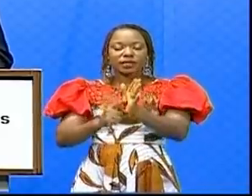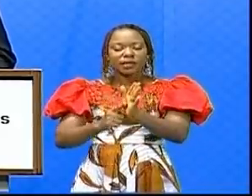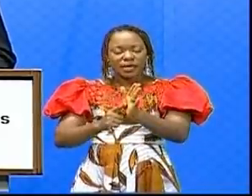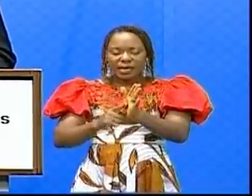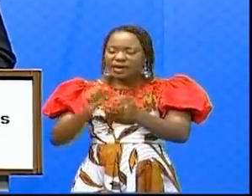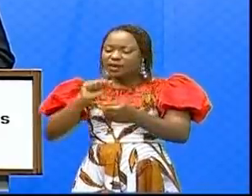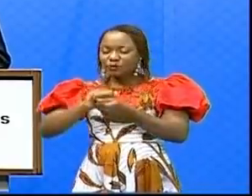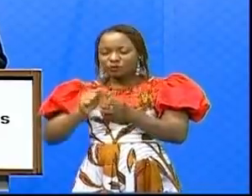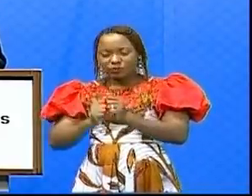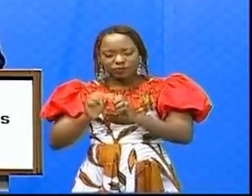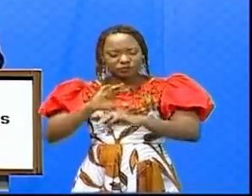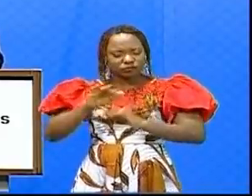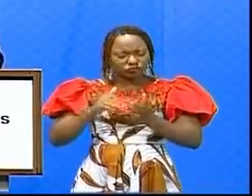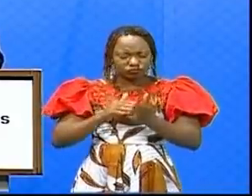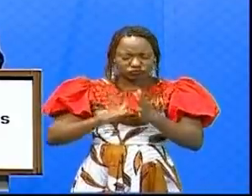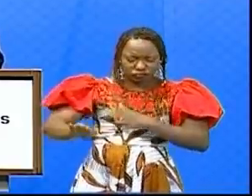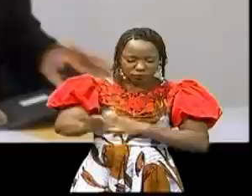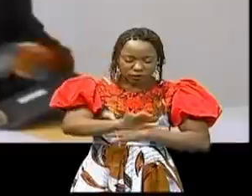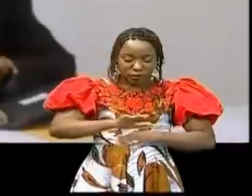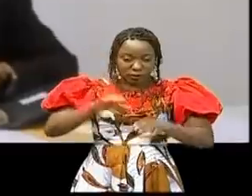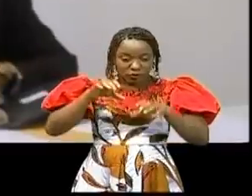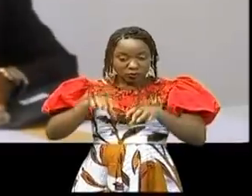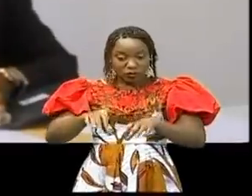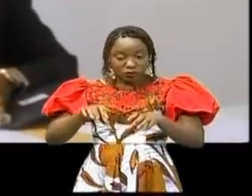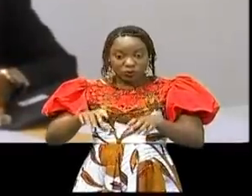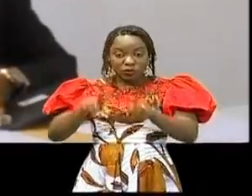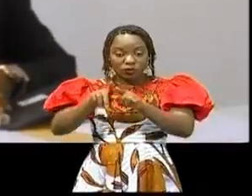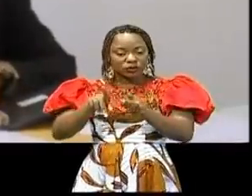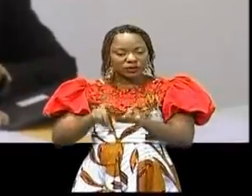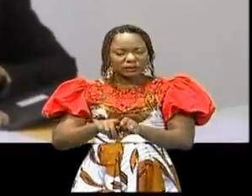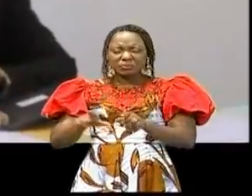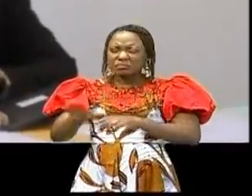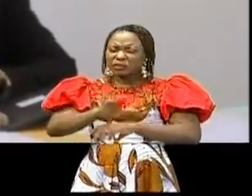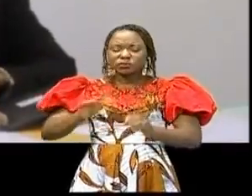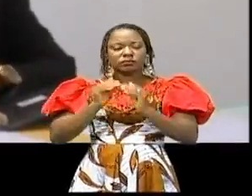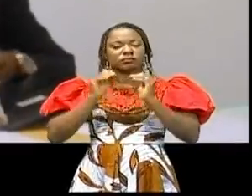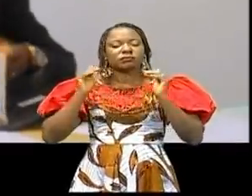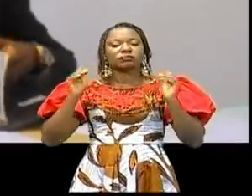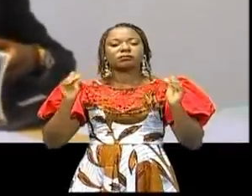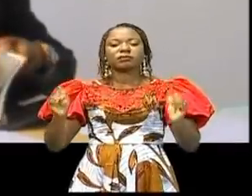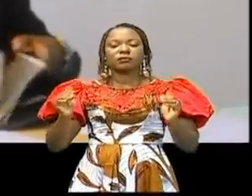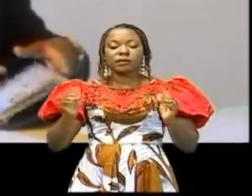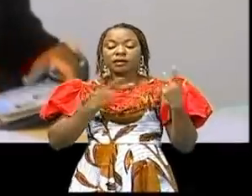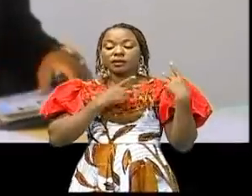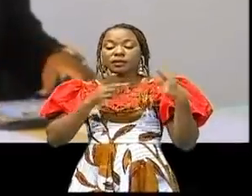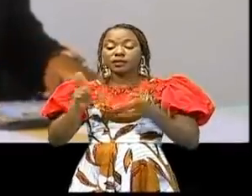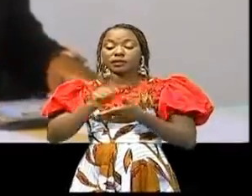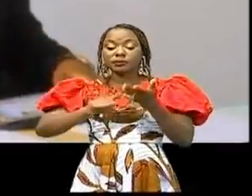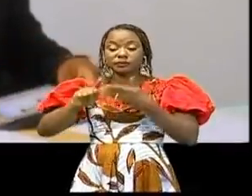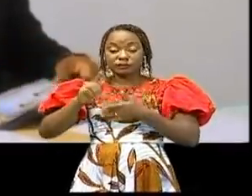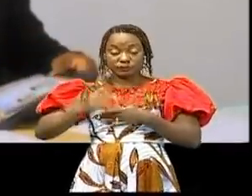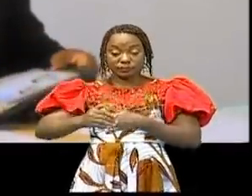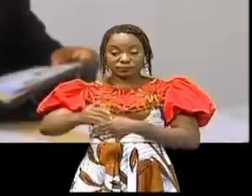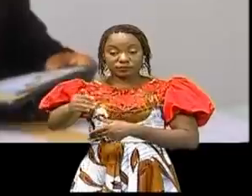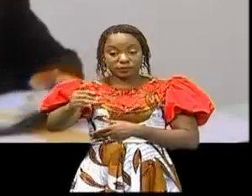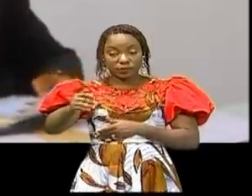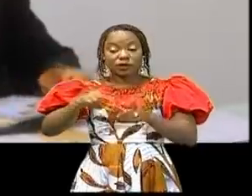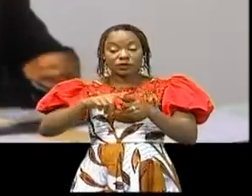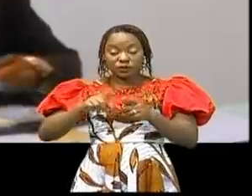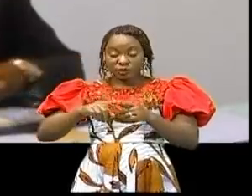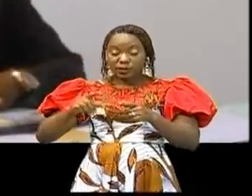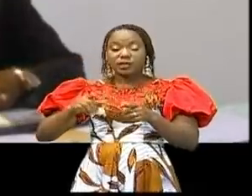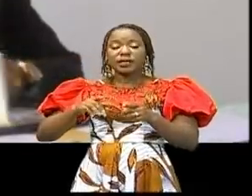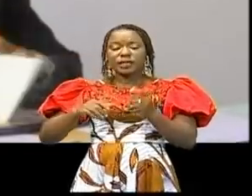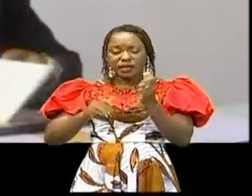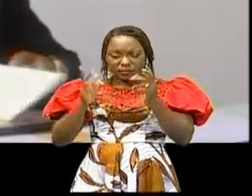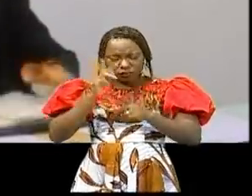l'état du territoire national, qui reste généralement calme. Au cours de la semaine qui s'achève, l'état de l'esprit de la